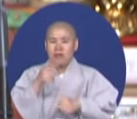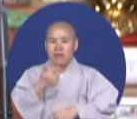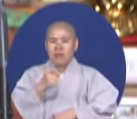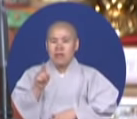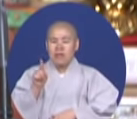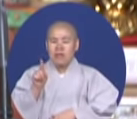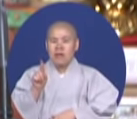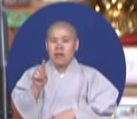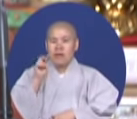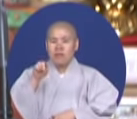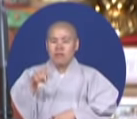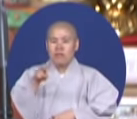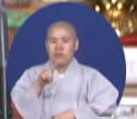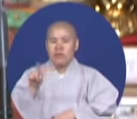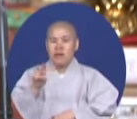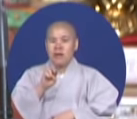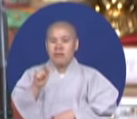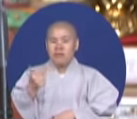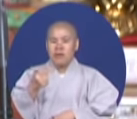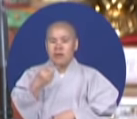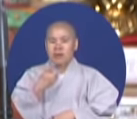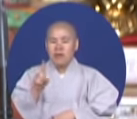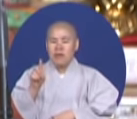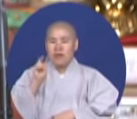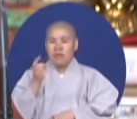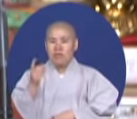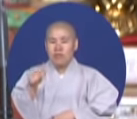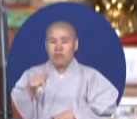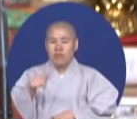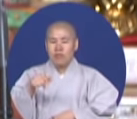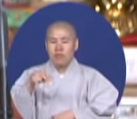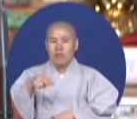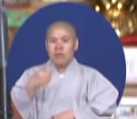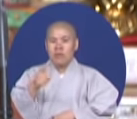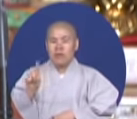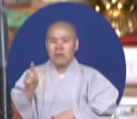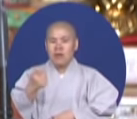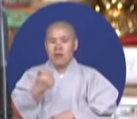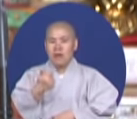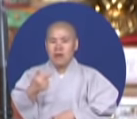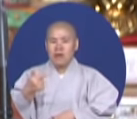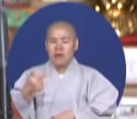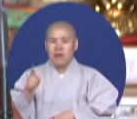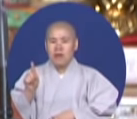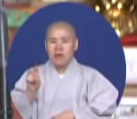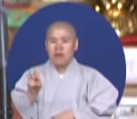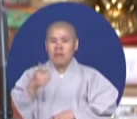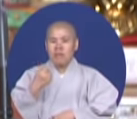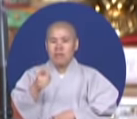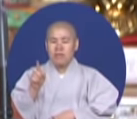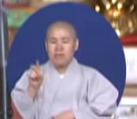사만다 못다남 남인데, 이걸 하기 전에 앞에 설명이 있습니다.